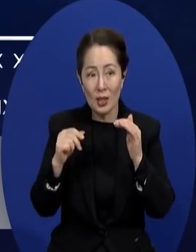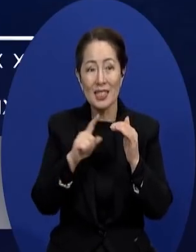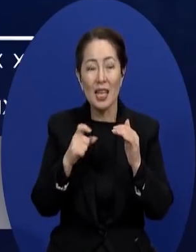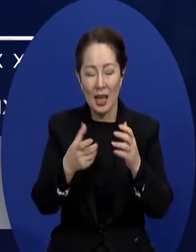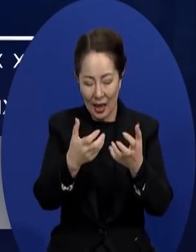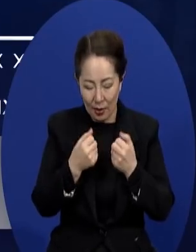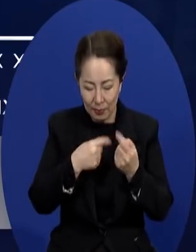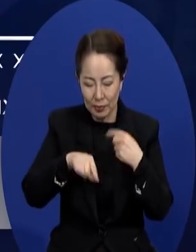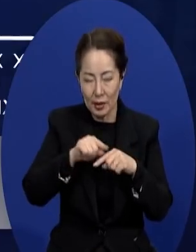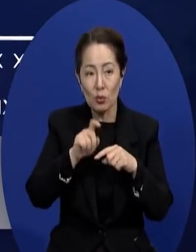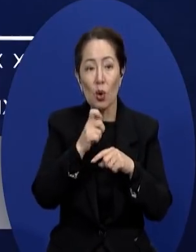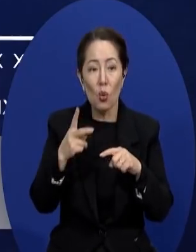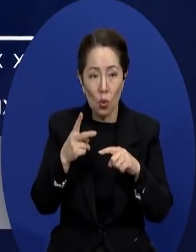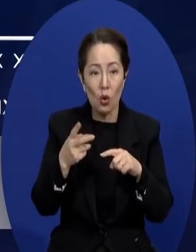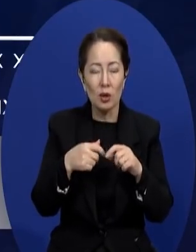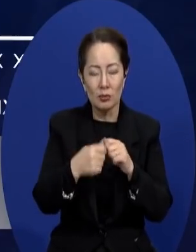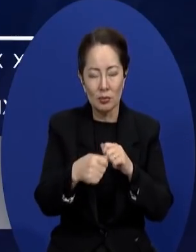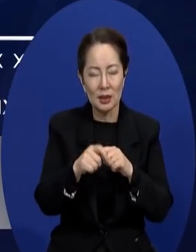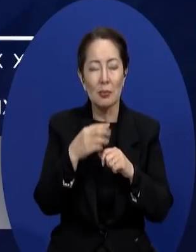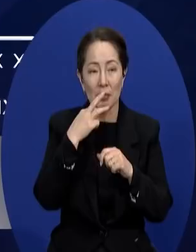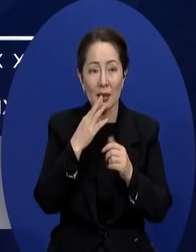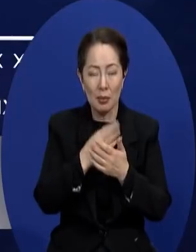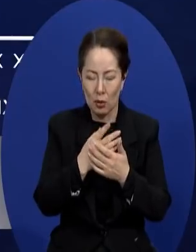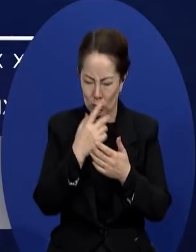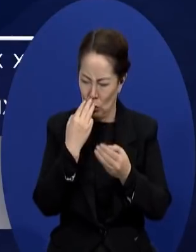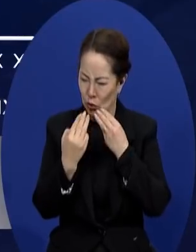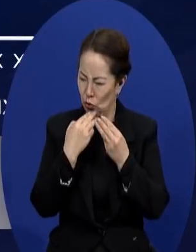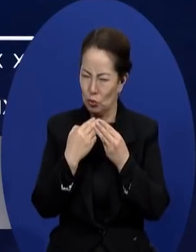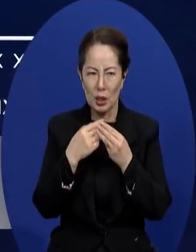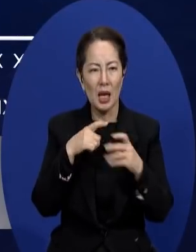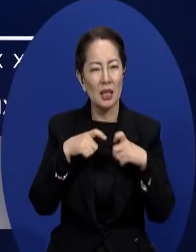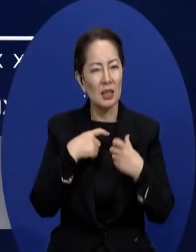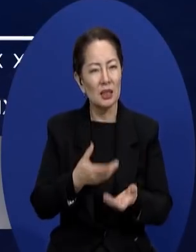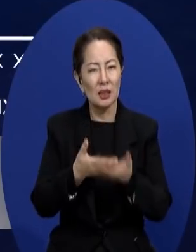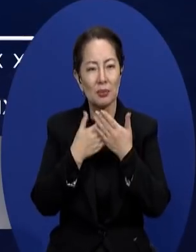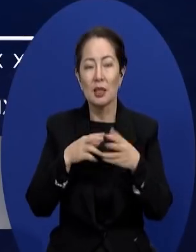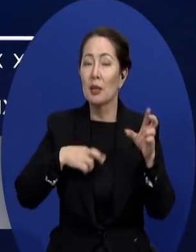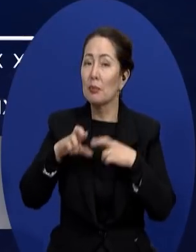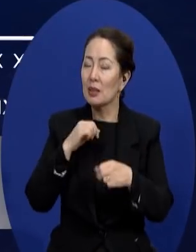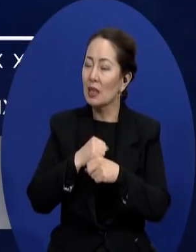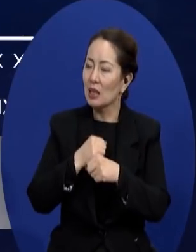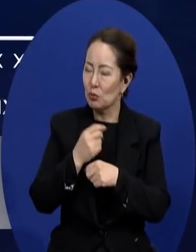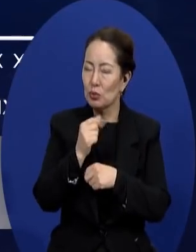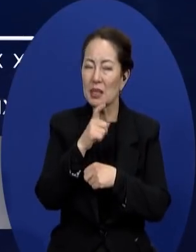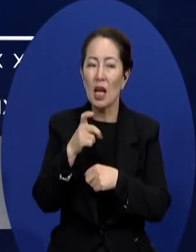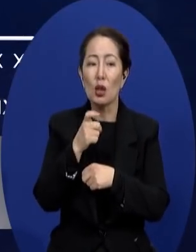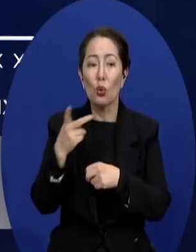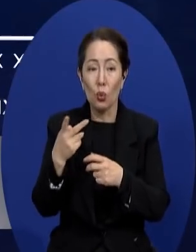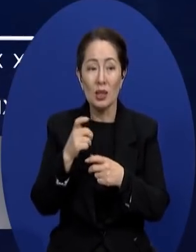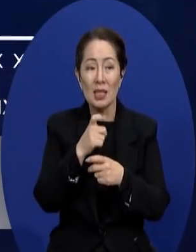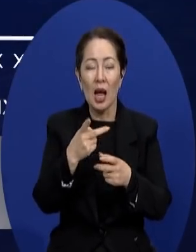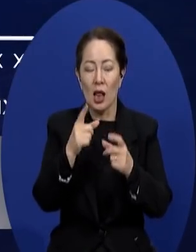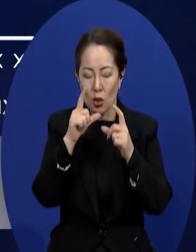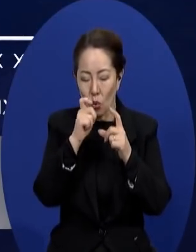зээлийн хүүтэй гэдэг юм тоо мэдээлэл байдаг. За энд бол нөлөө одоо шүүмжлэлтэй хамтаг эдийн засгийн дэмжигчид бол бизнесүүд үйл ажиллагаа явуулахын тулд зээлийн хүү мэдээж одоо